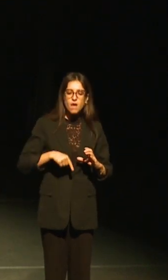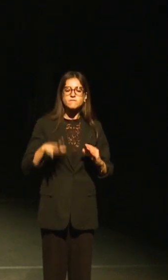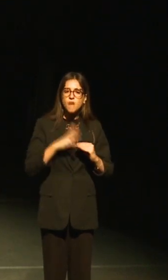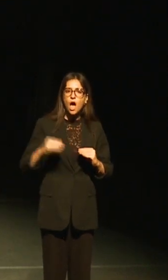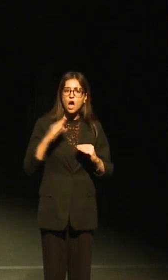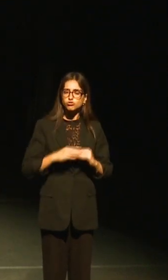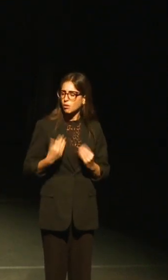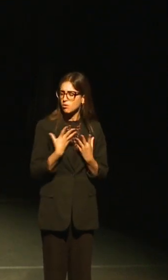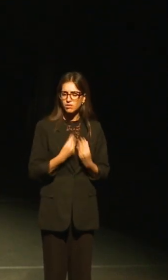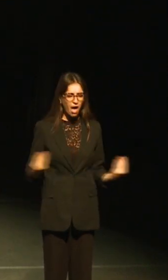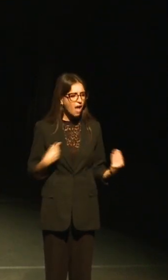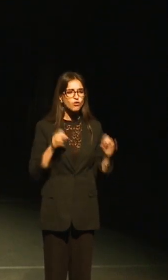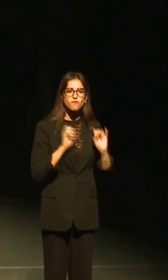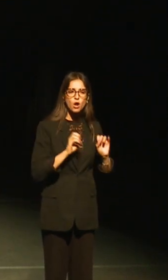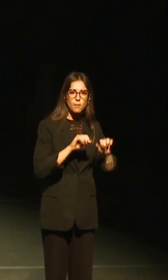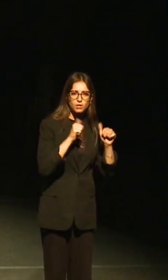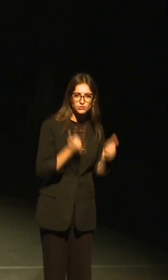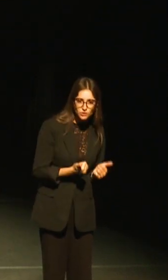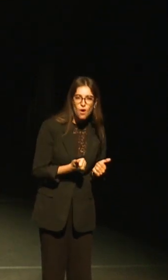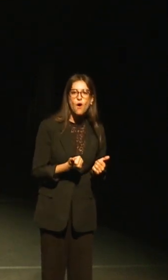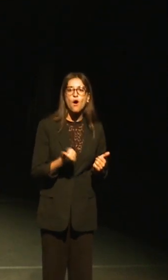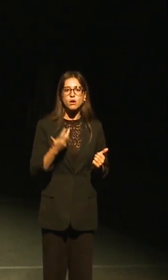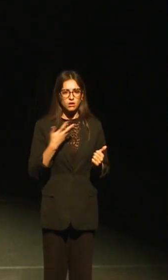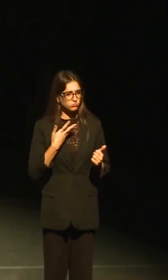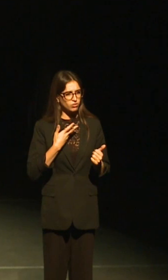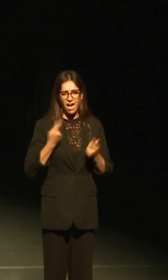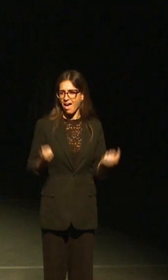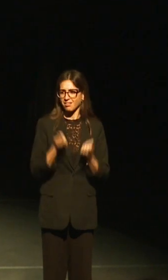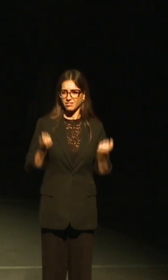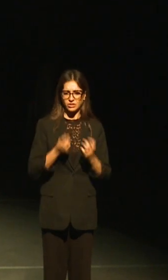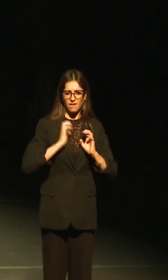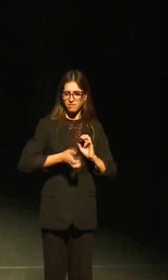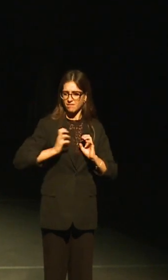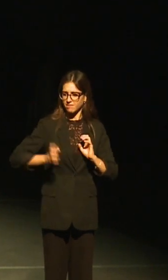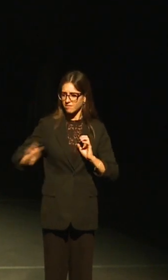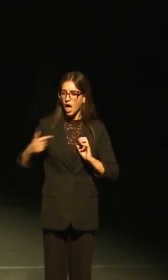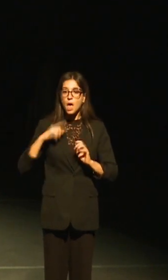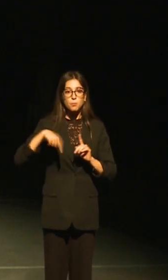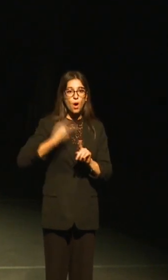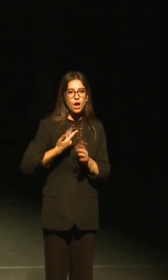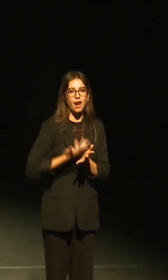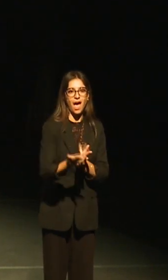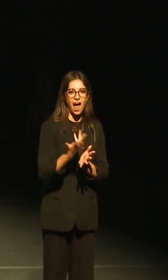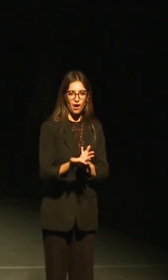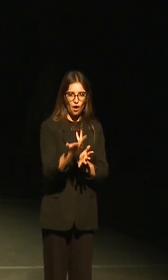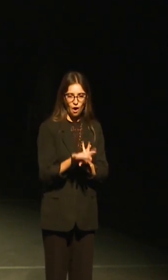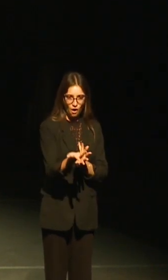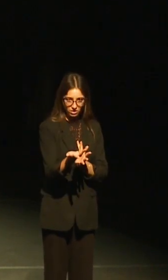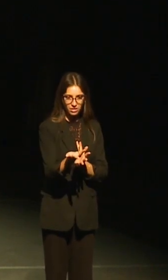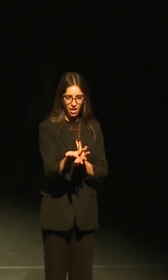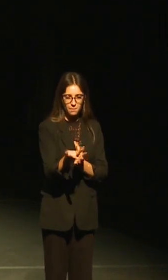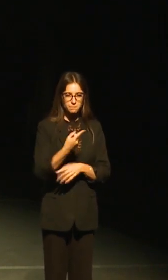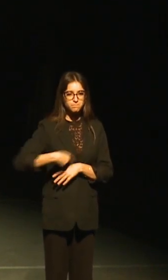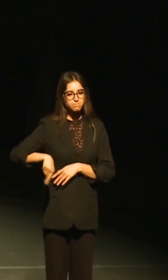formazione Vediamo le norme per non lo diciamo fuori cosa diranno i clienti quindi pensare oggi